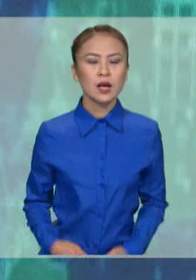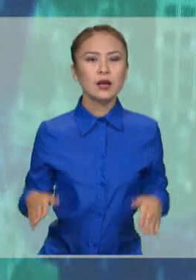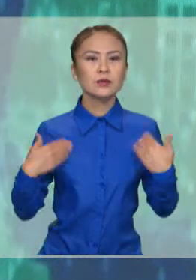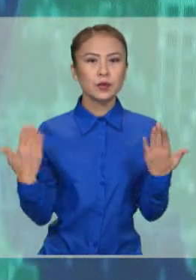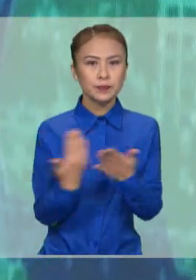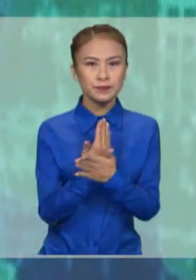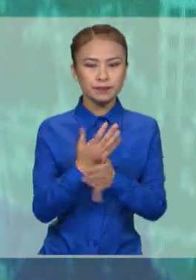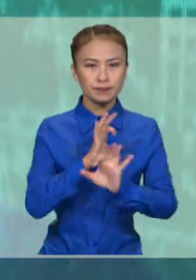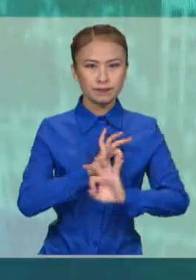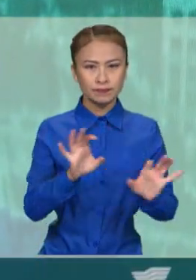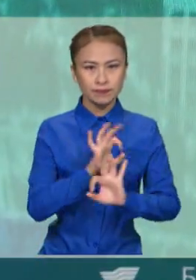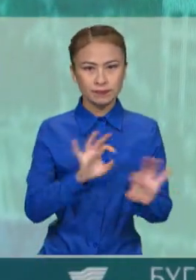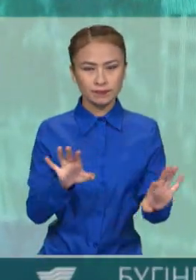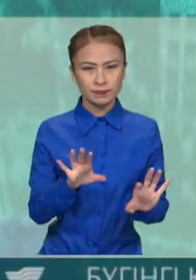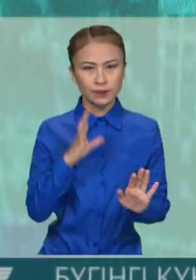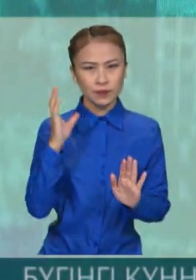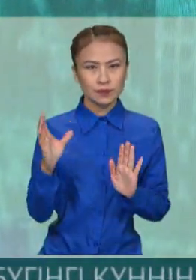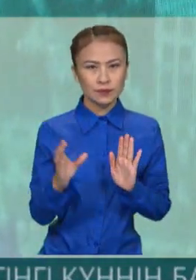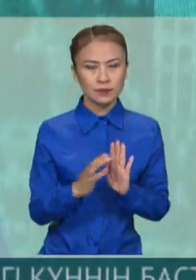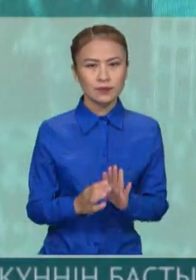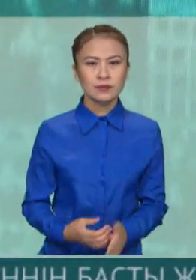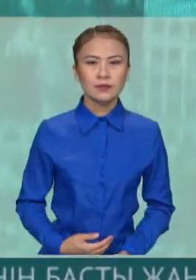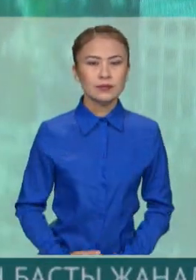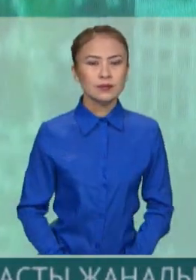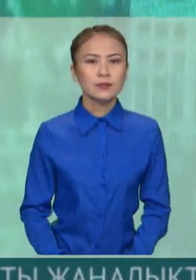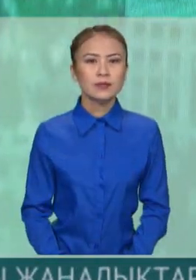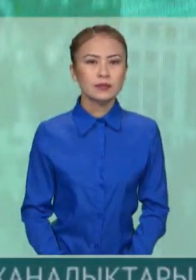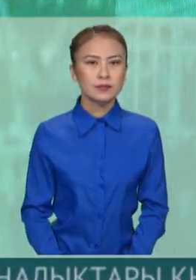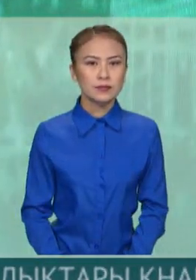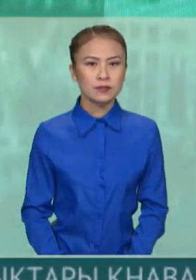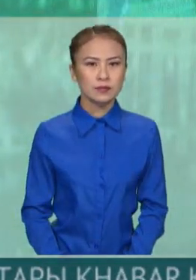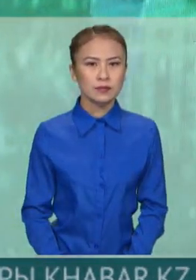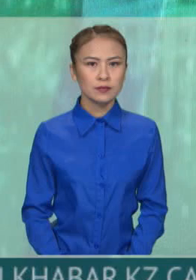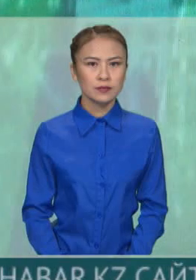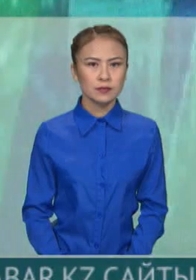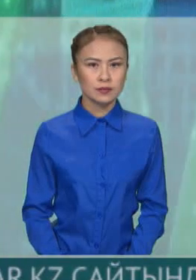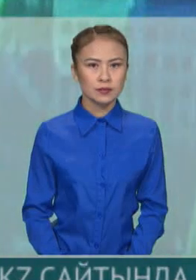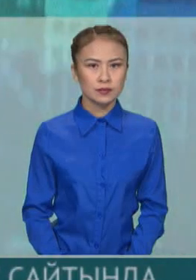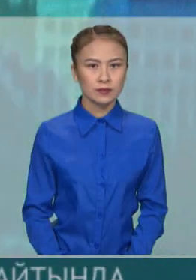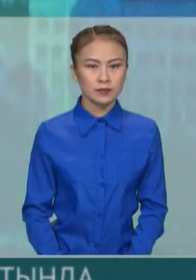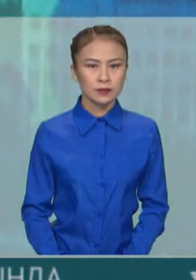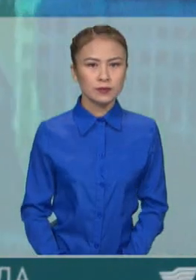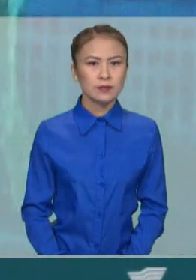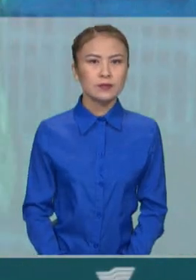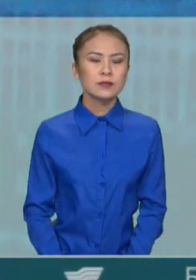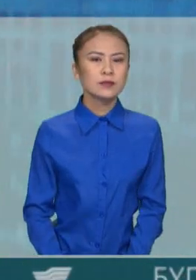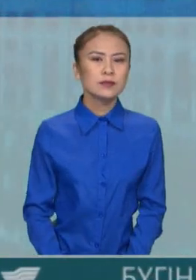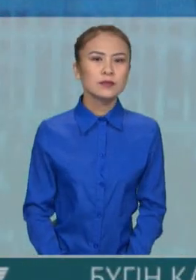Армыстар, құрметті көрмен, тікелей эфирде хабар арнасының жаңалықтары, сіздермен Сағыныш Әбікей және сурд аудармашы Жанбота Сәрсенбаева.